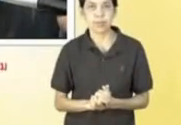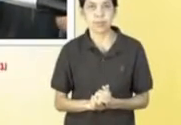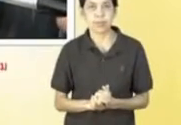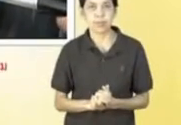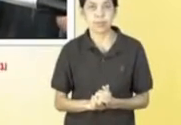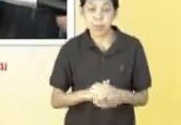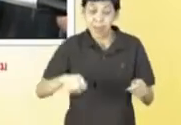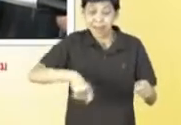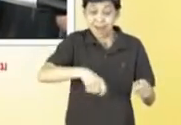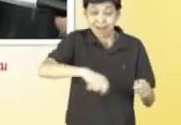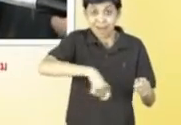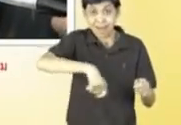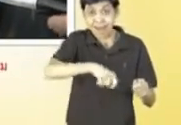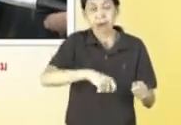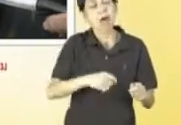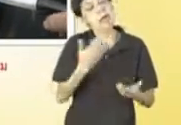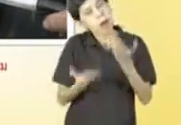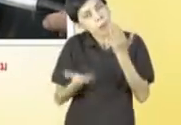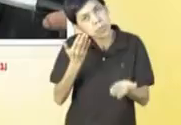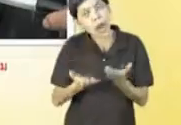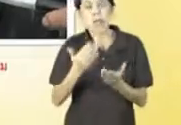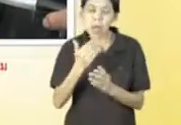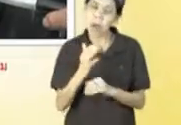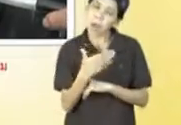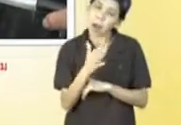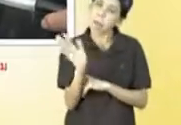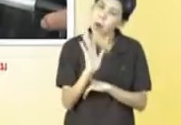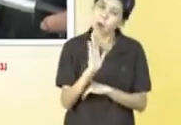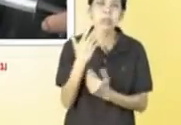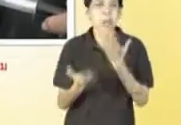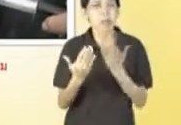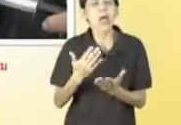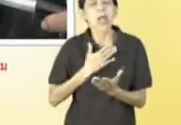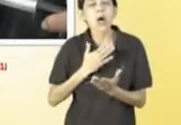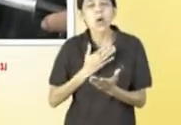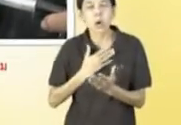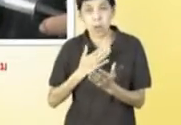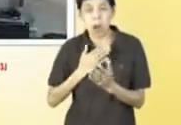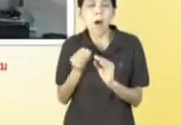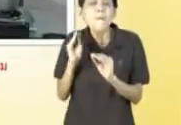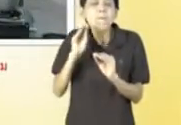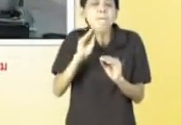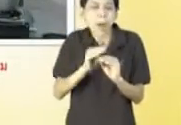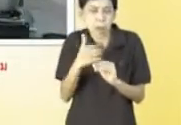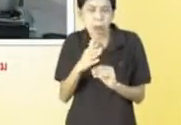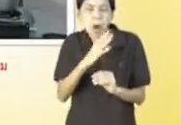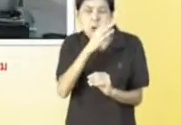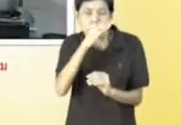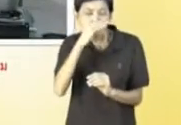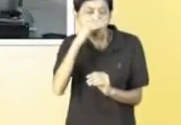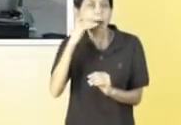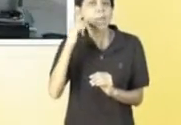ที่ใส่นี่คือไม่ใส่ก็ได้นะครับแต่ที่ใส่นี่เพิ่มความหอมชวนน่ารับประทานยิ่งขึ้นนะ